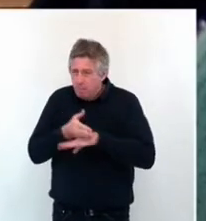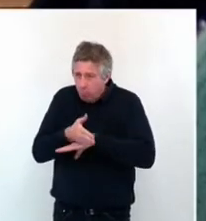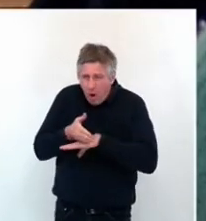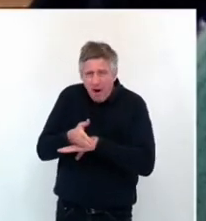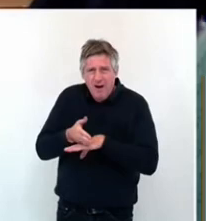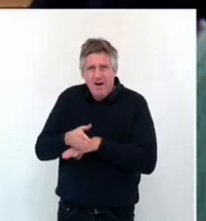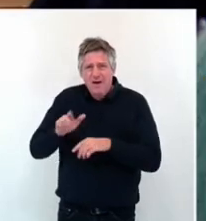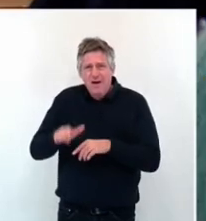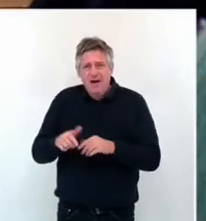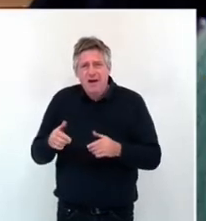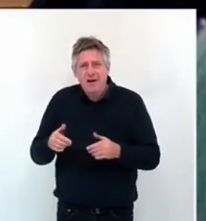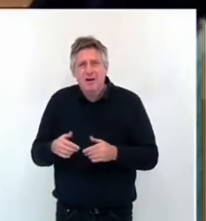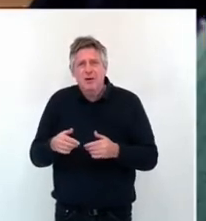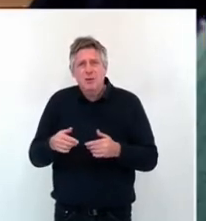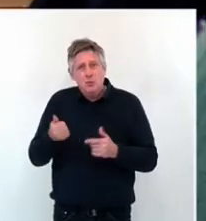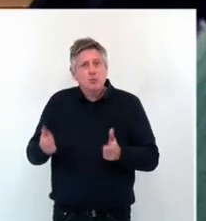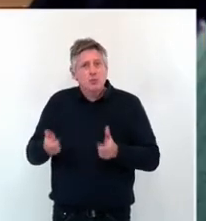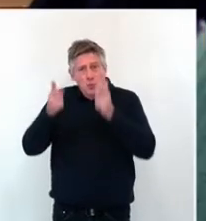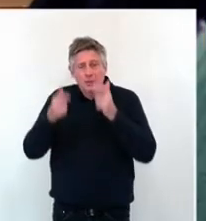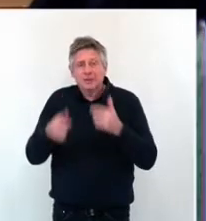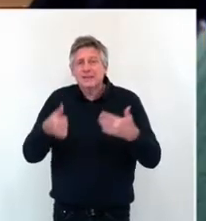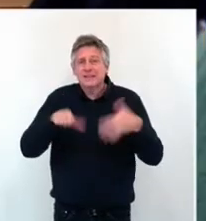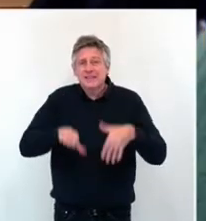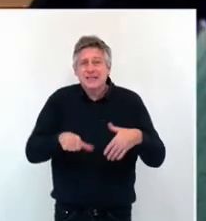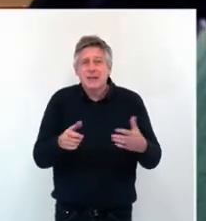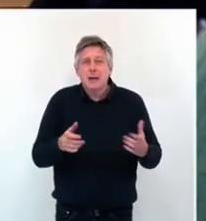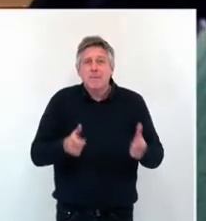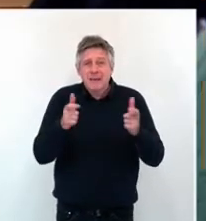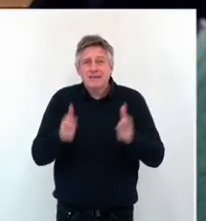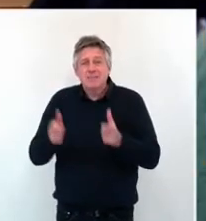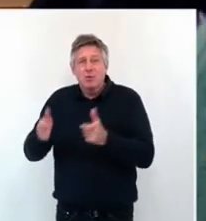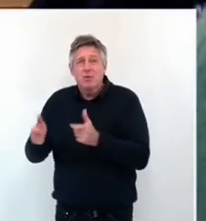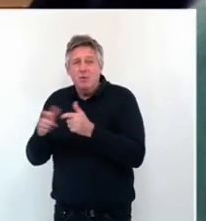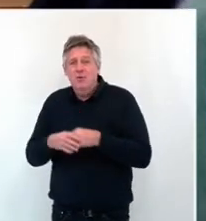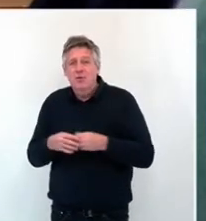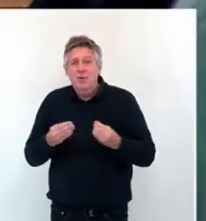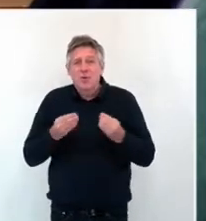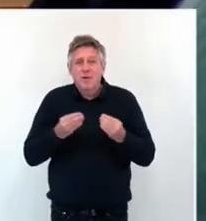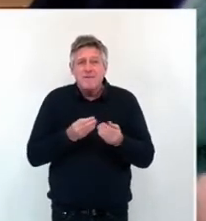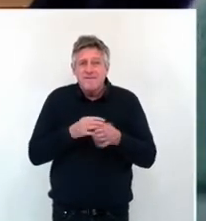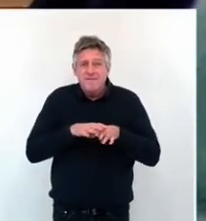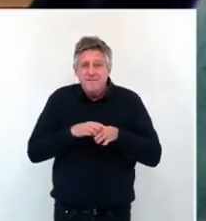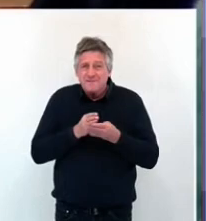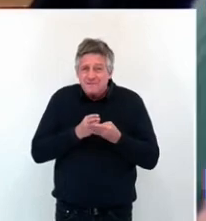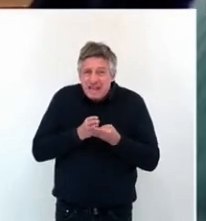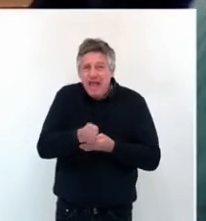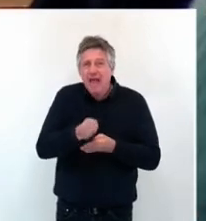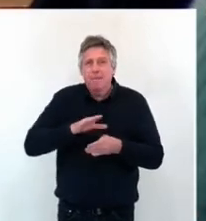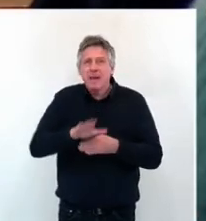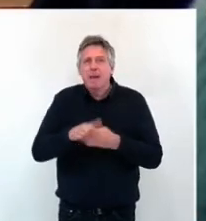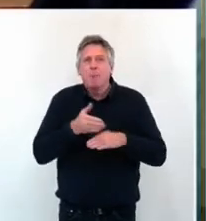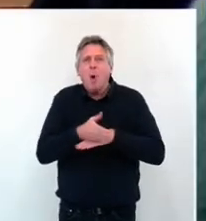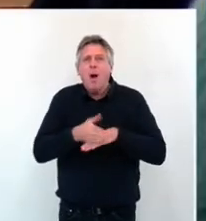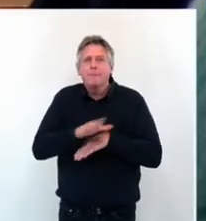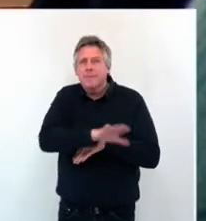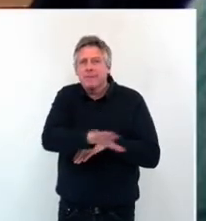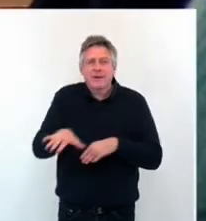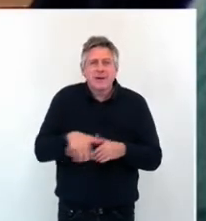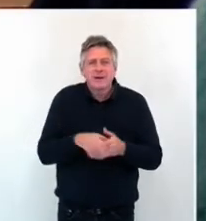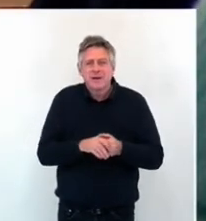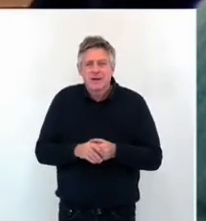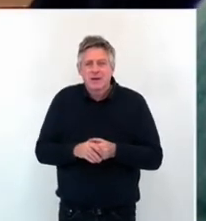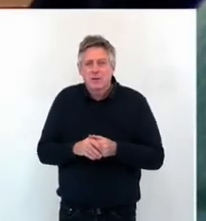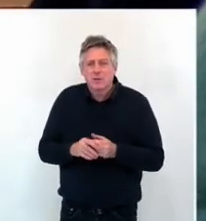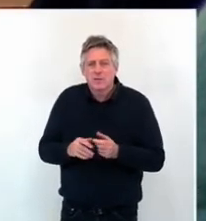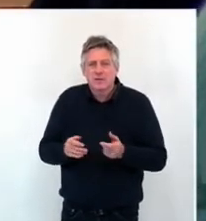simple tour, mais 16 bâtiments en partie terminés. Cela a structuré une filière. Donc on voit bien que la méthode qui a été utilisée, avec de la culture également,